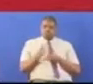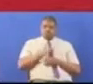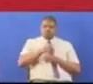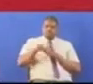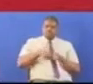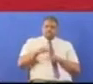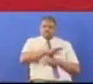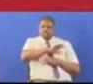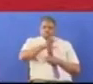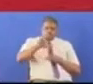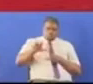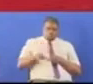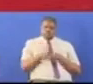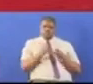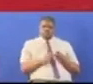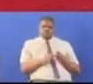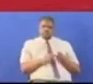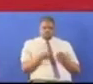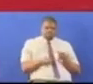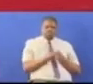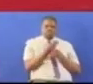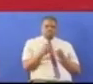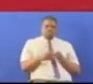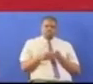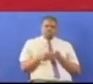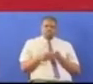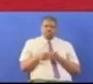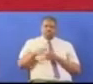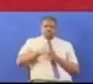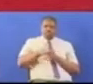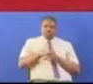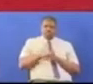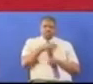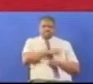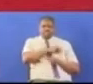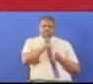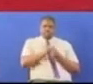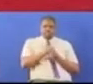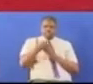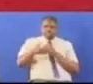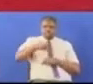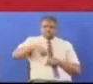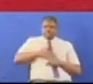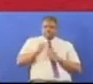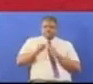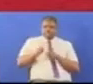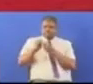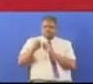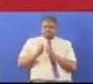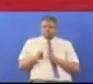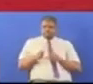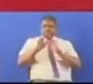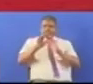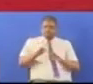agreements entailing extraction, exploitation or acquisition and the use of natural wealth and resources may be reviewed by the National